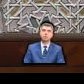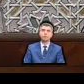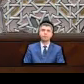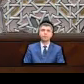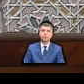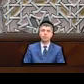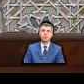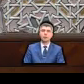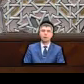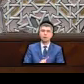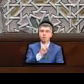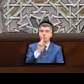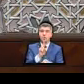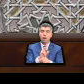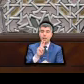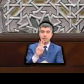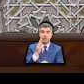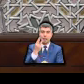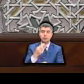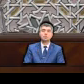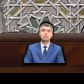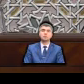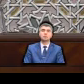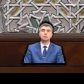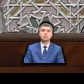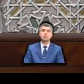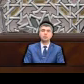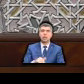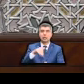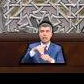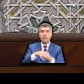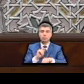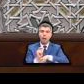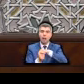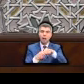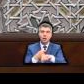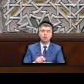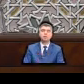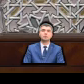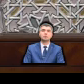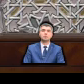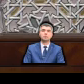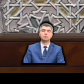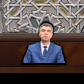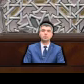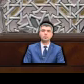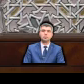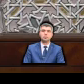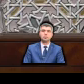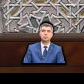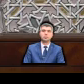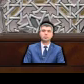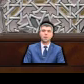السؤال الثالث للسيدات والسادة النواب المحترمين من الفريق الحركي، فليتفضل أحد واضع السؤال.